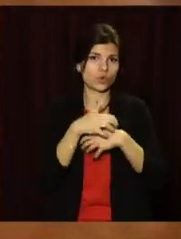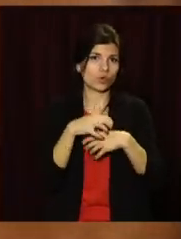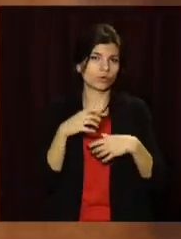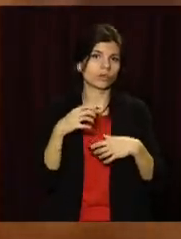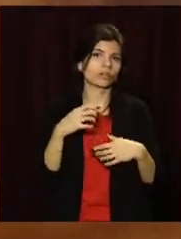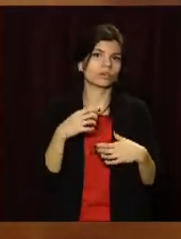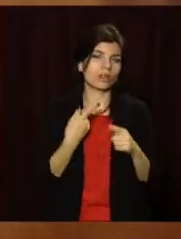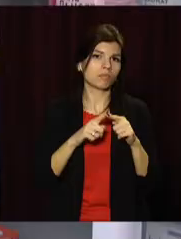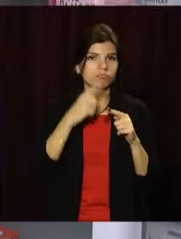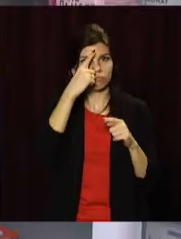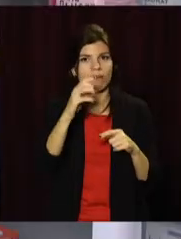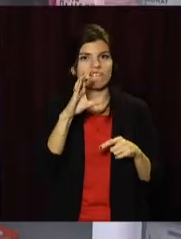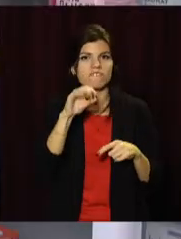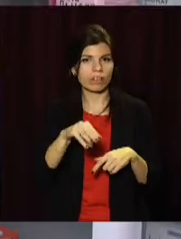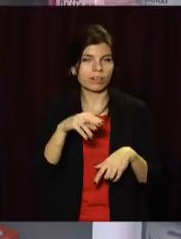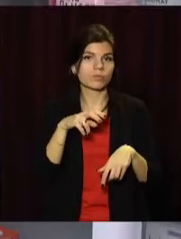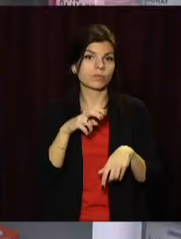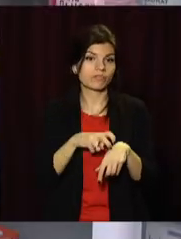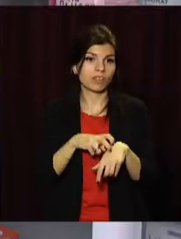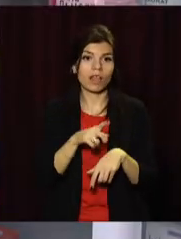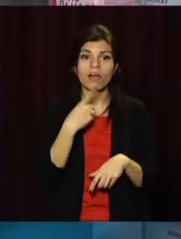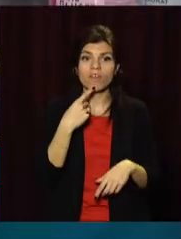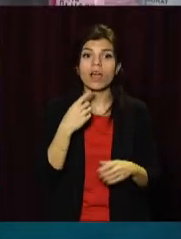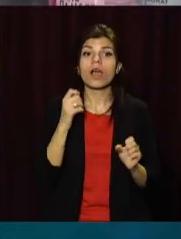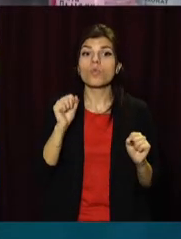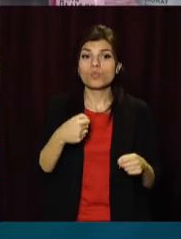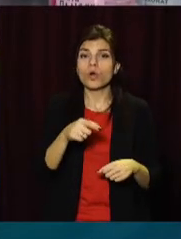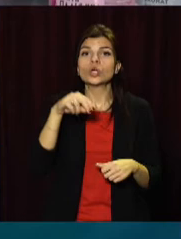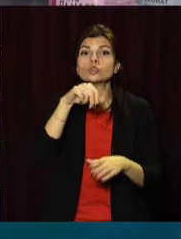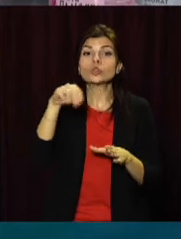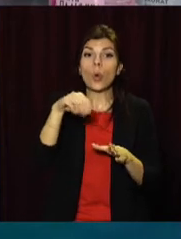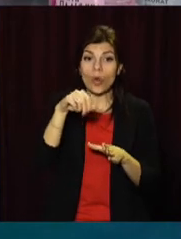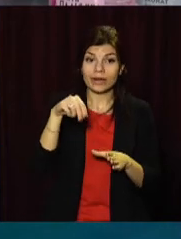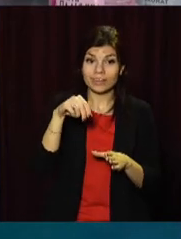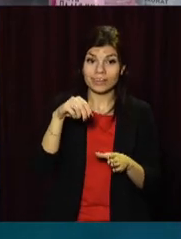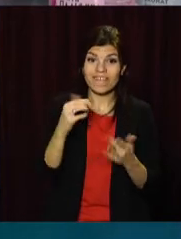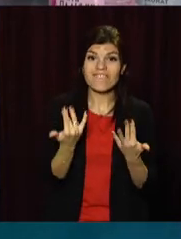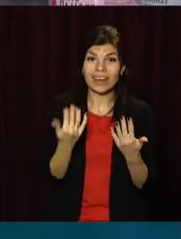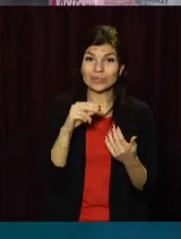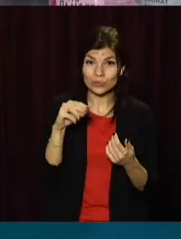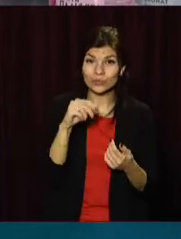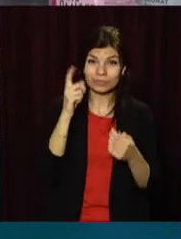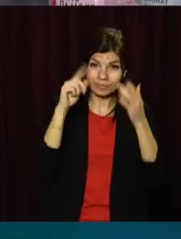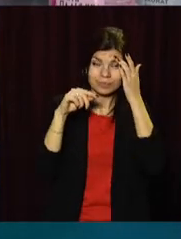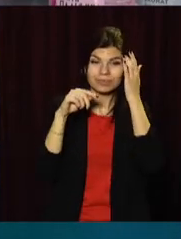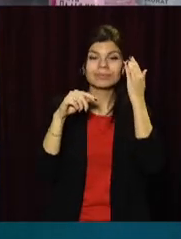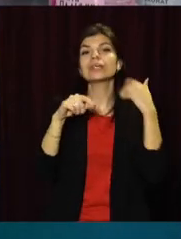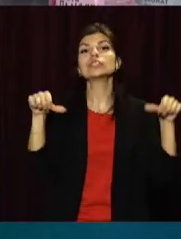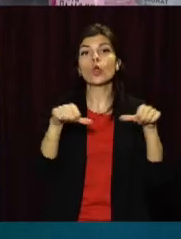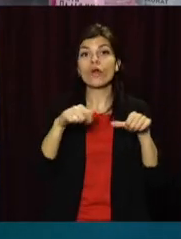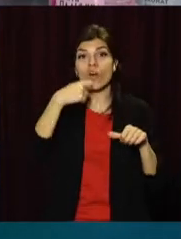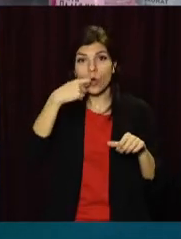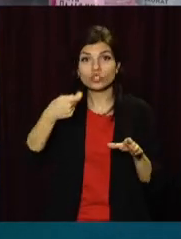Застерігають вже ветлікарі. Взяти звичайну поварену соль, яку ми солимо, і взяти столовую ложку